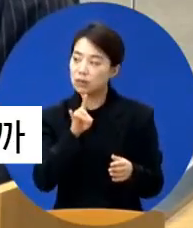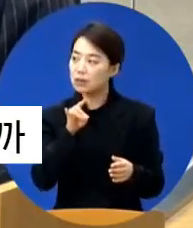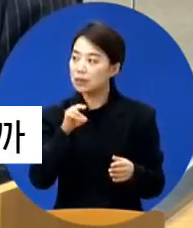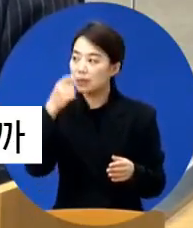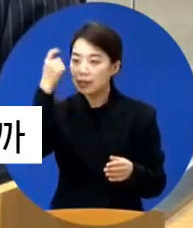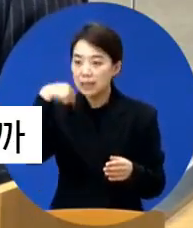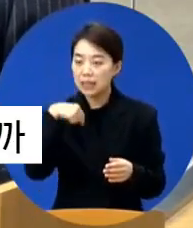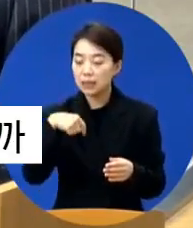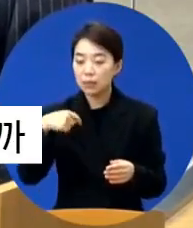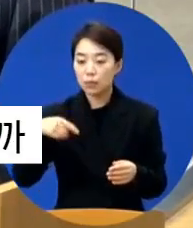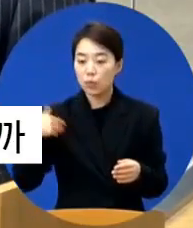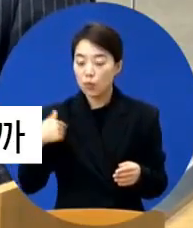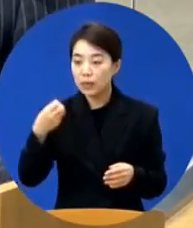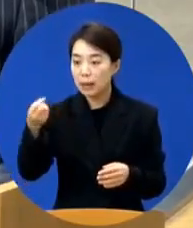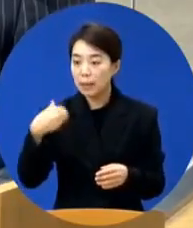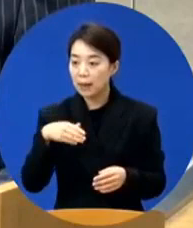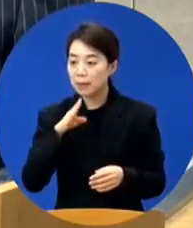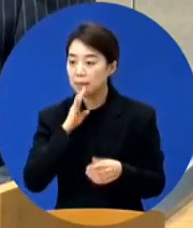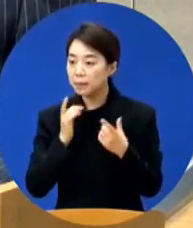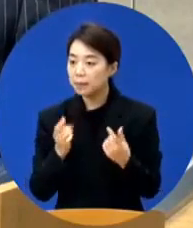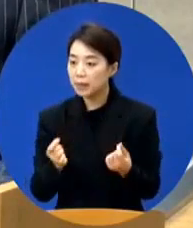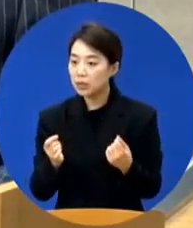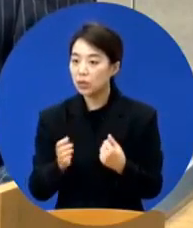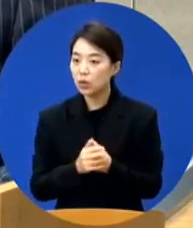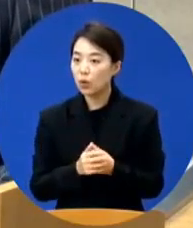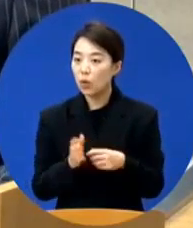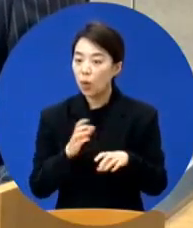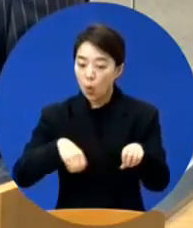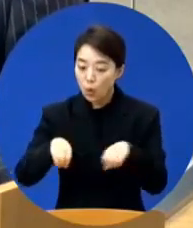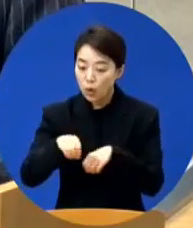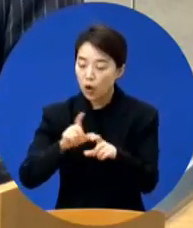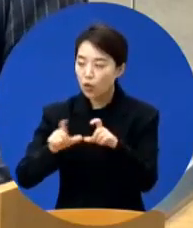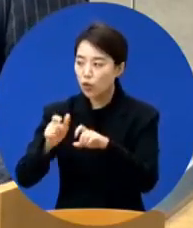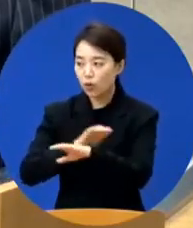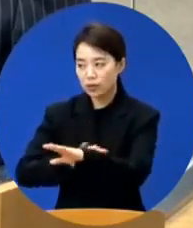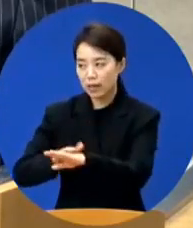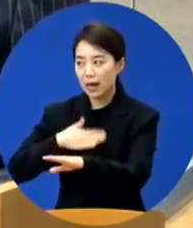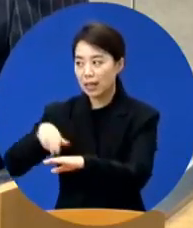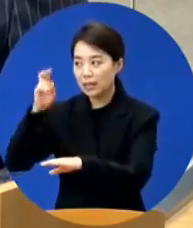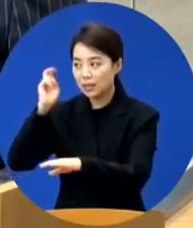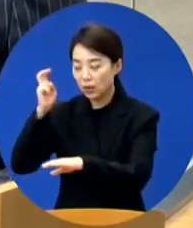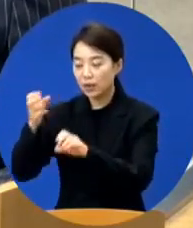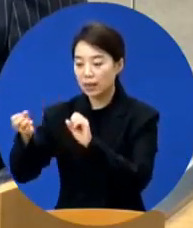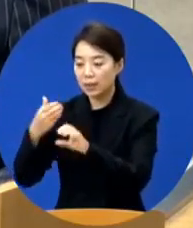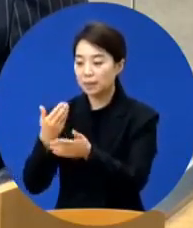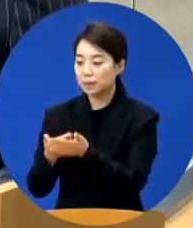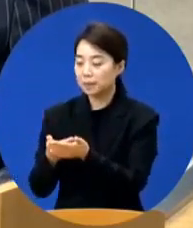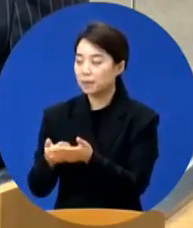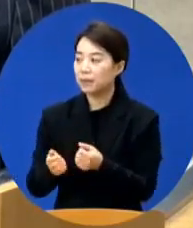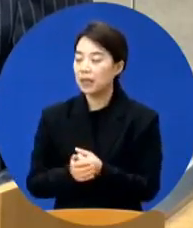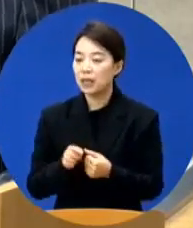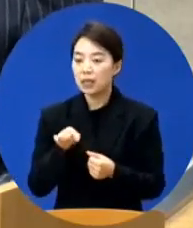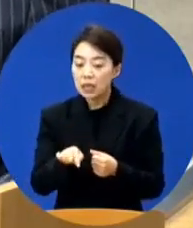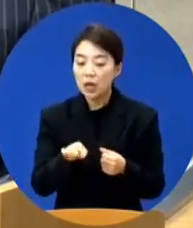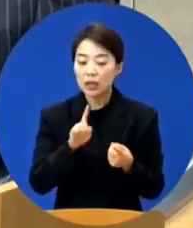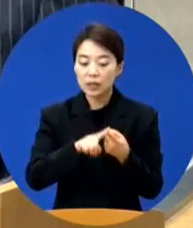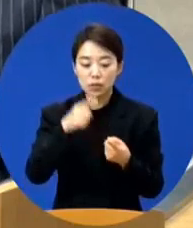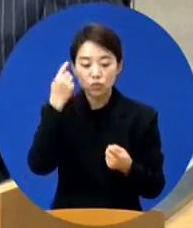아니니까. 모르신다고 말씀하셨으니까. 네. 그러니까 예? 오히려 저보다 의원님 더 잘하시겠네요. 알겠습니다. 말씀해 주십시오. 지금 그거를 따지려고 그런 게